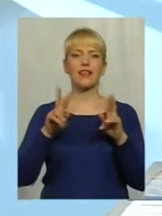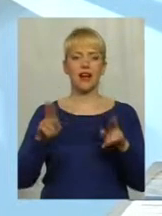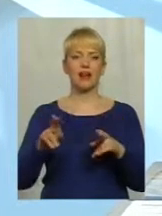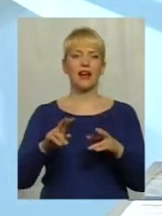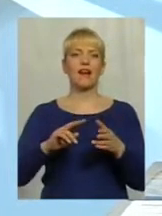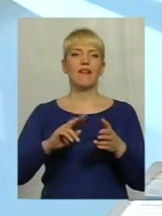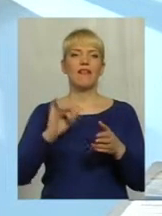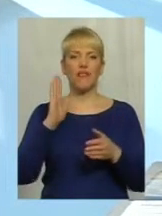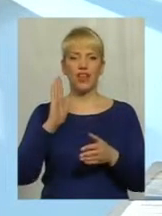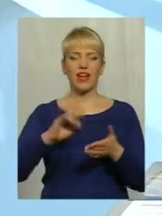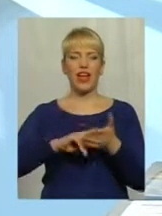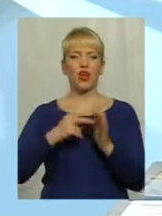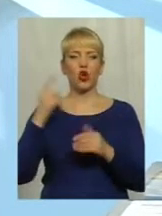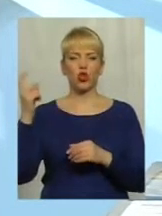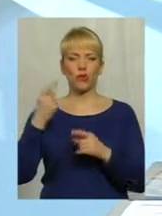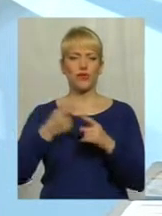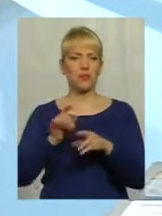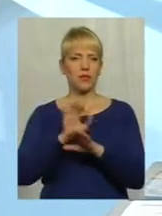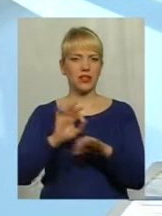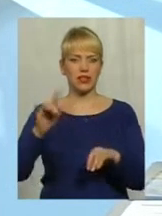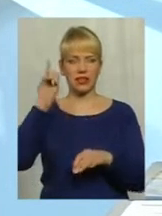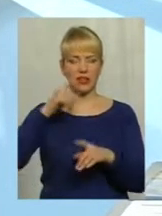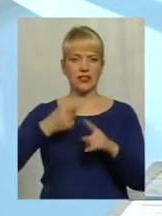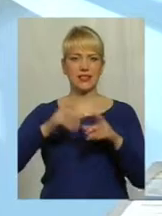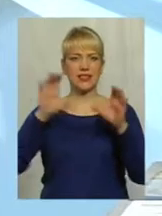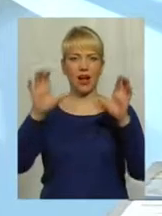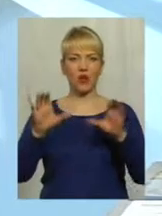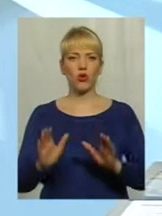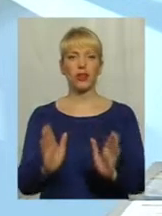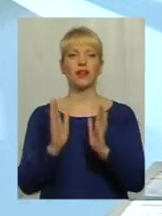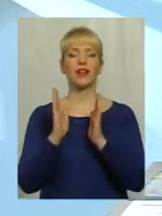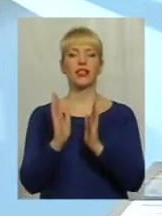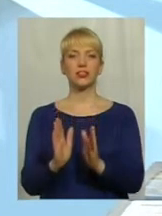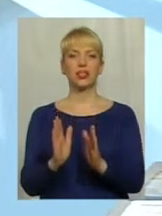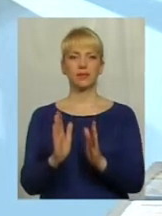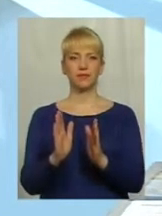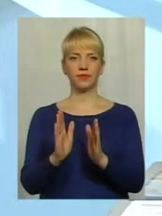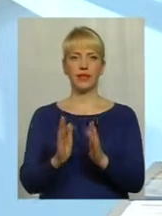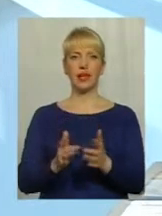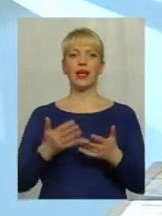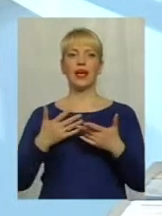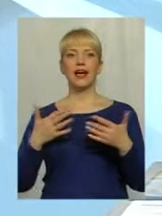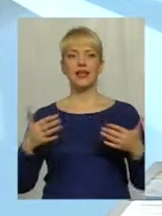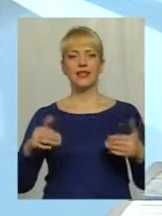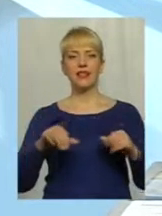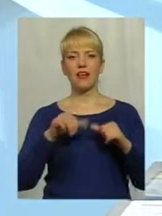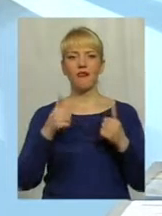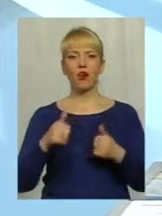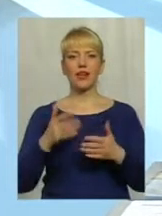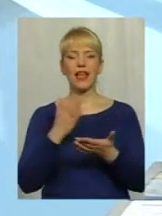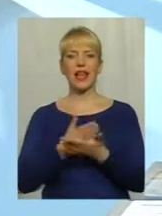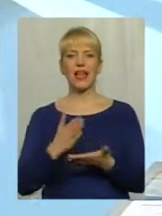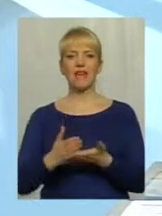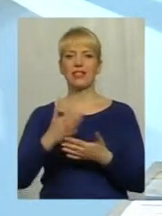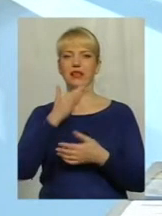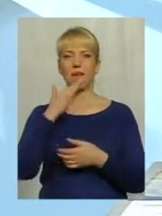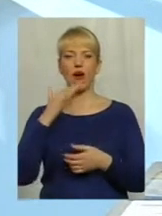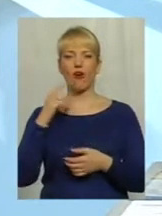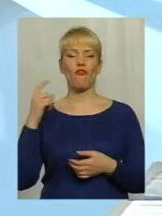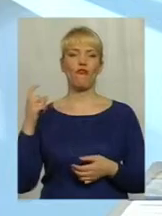закономірність, економісти дуже добре знають, що лише різні форми, наявність багатьох форм